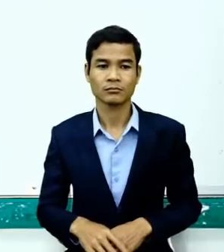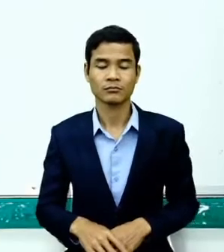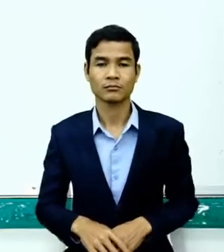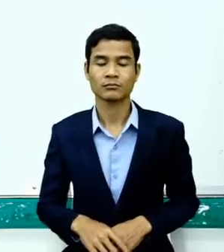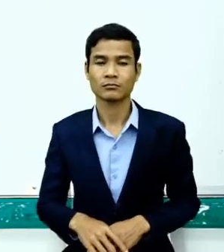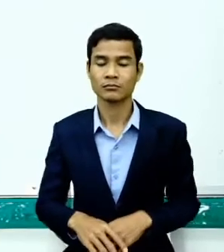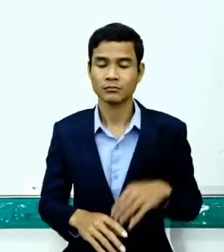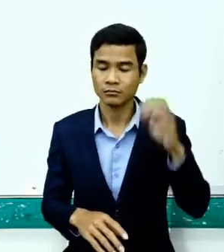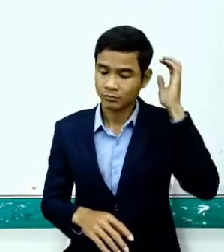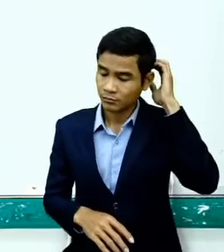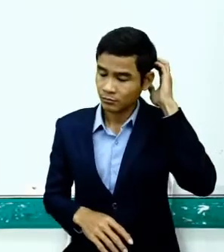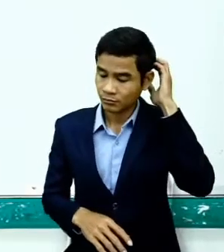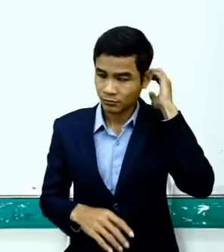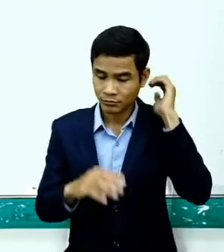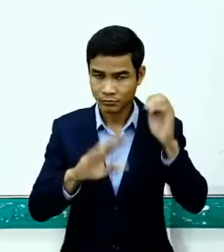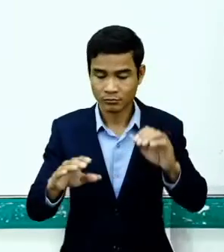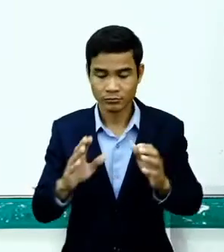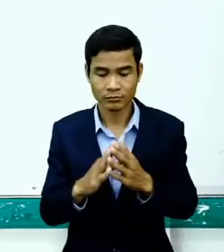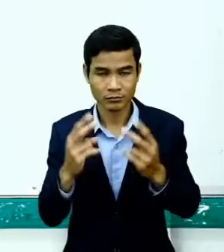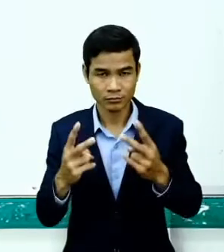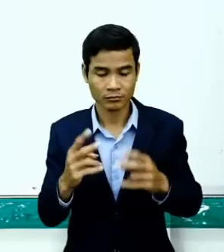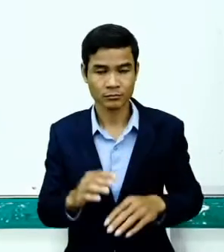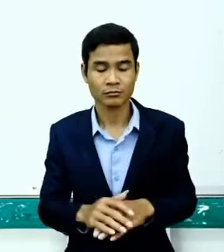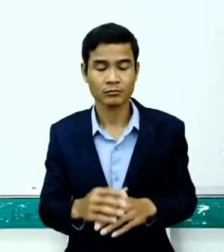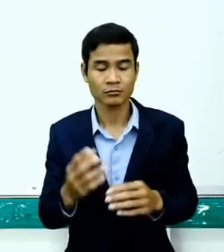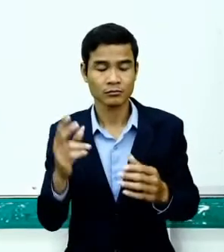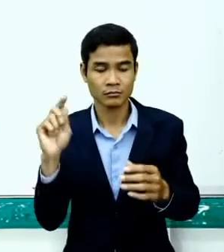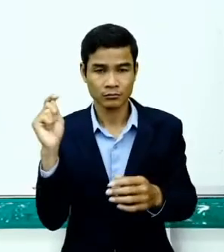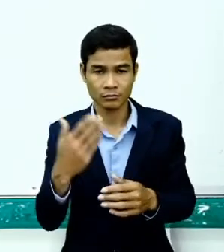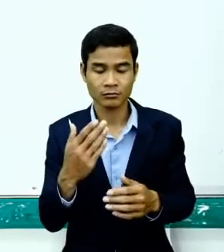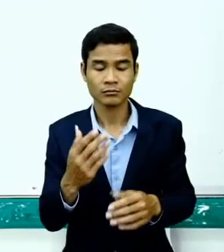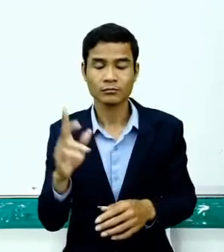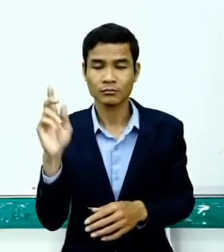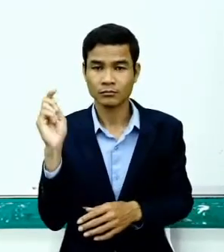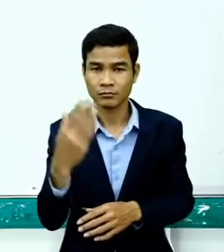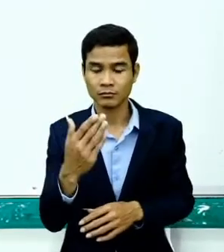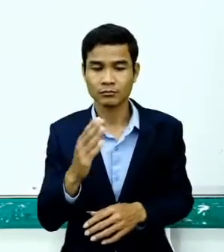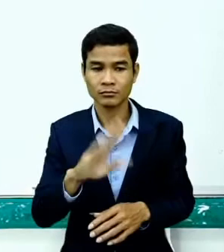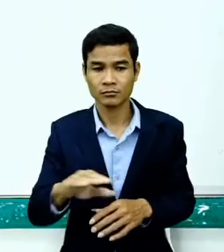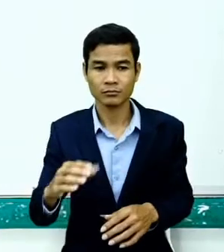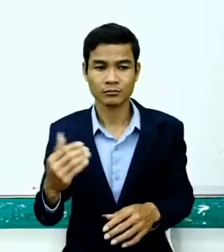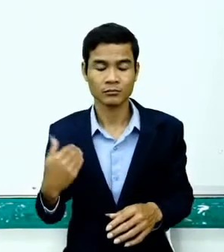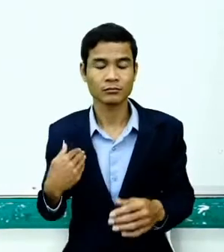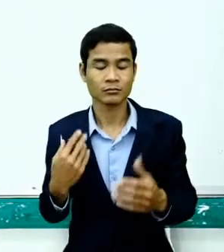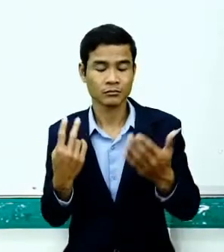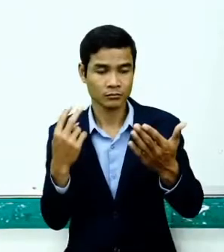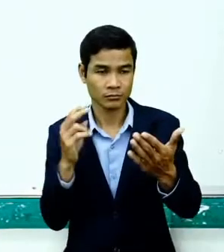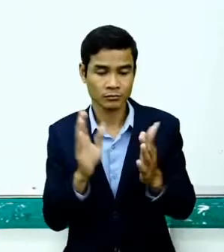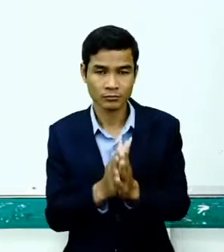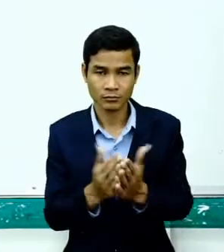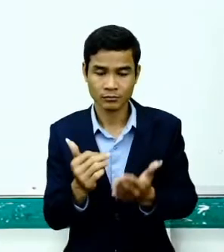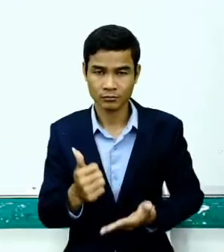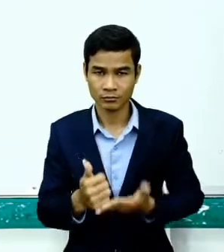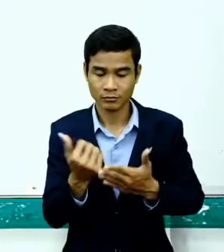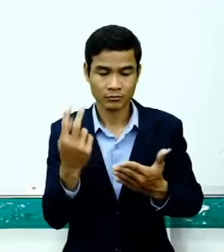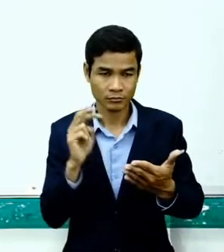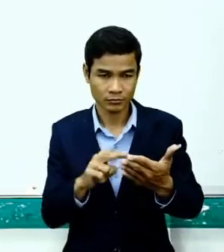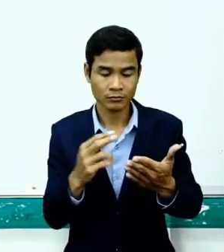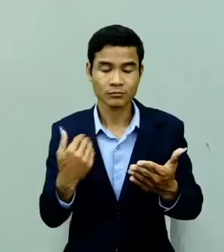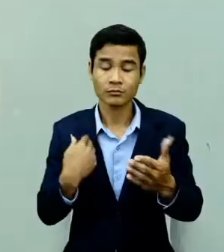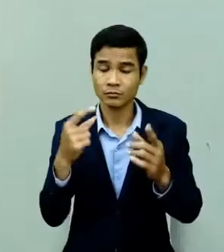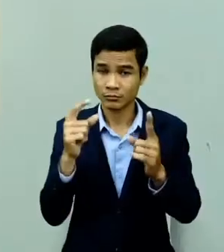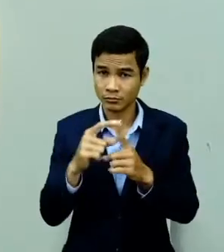ចាកូនលើកសិភើជំនួយរបស់កូនហើយកូនមើលរូបភាពចាដែលមាននៅក្នុងសិភើជំនួយរបស់កូនហើយនឹងពាក្